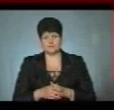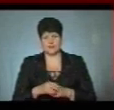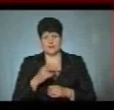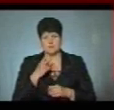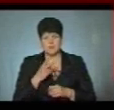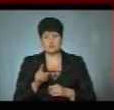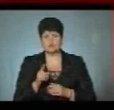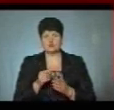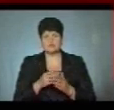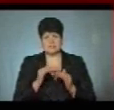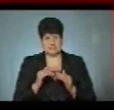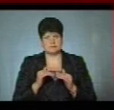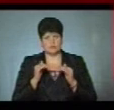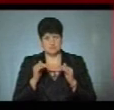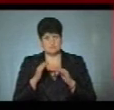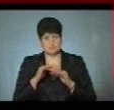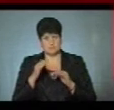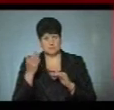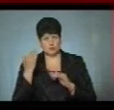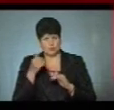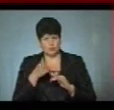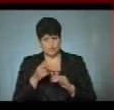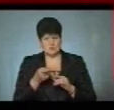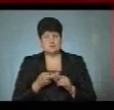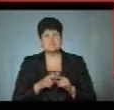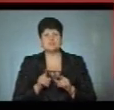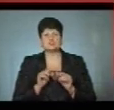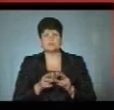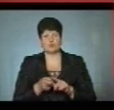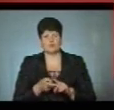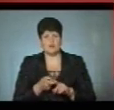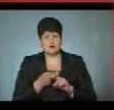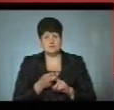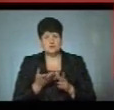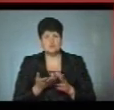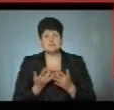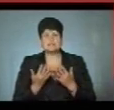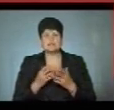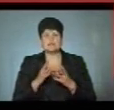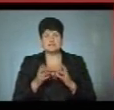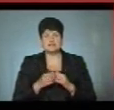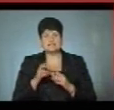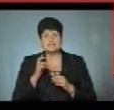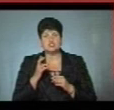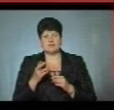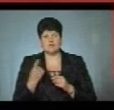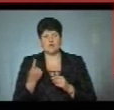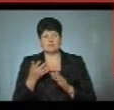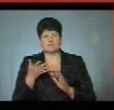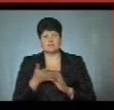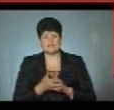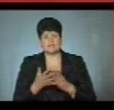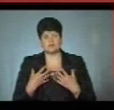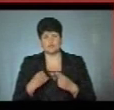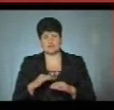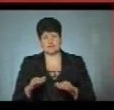що ціни підросли порівняно з минулим роком, з чим це найбільше пов'язано. І взагалі, скільки держава, скільки область витратила на